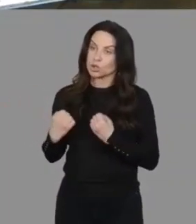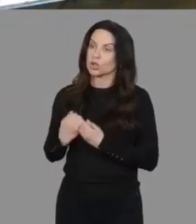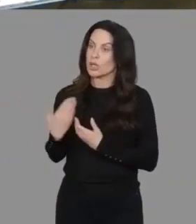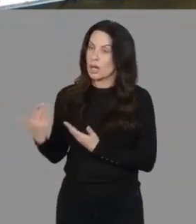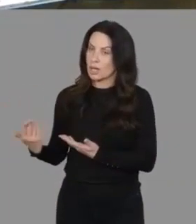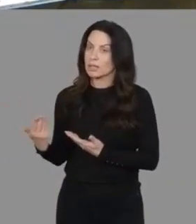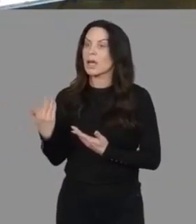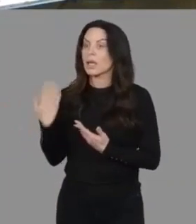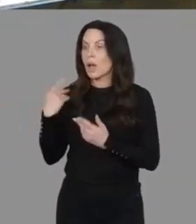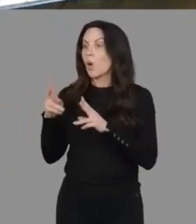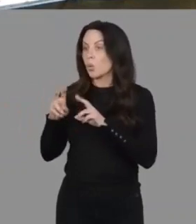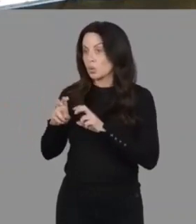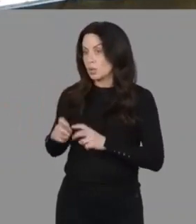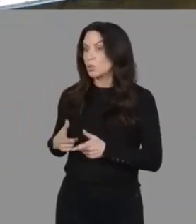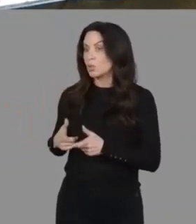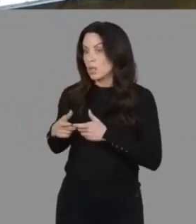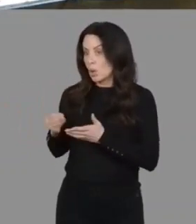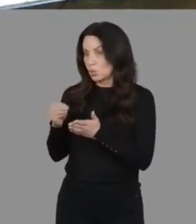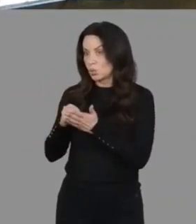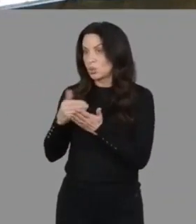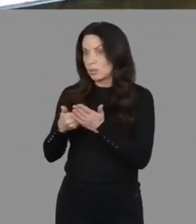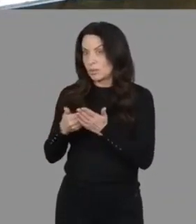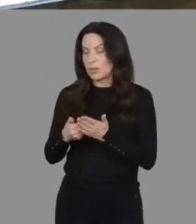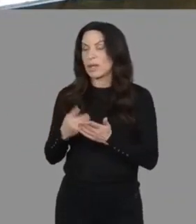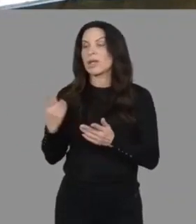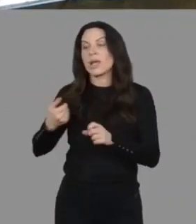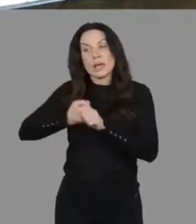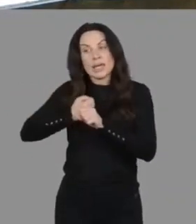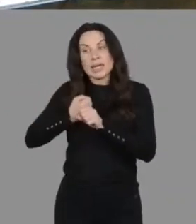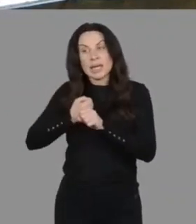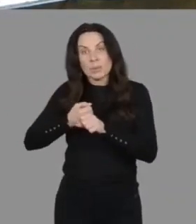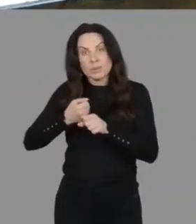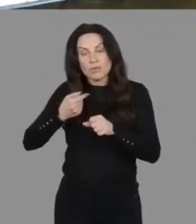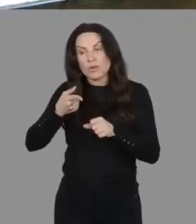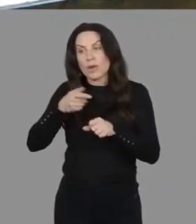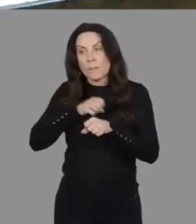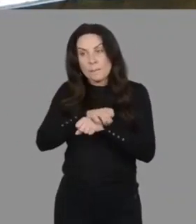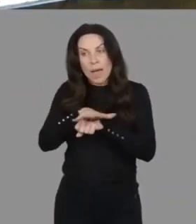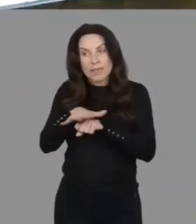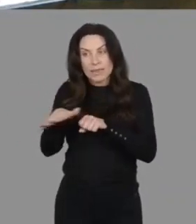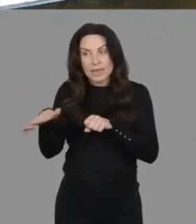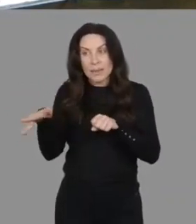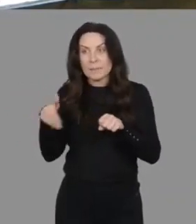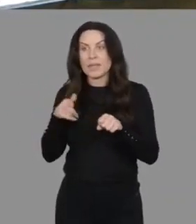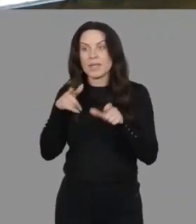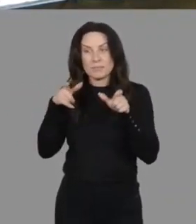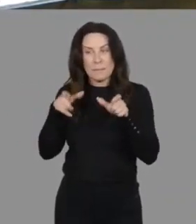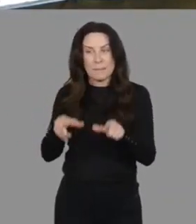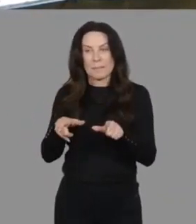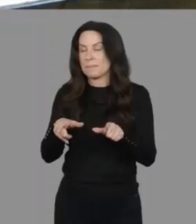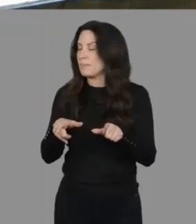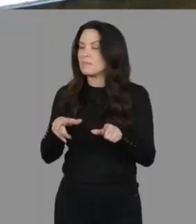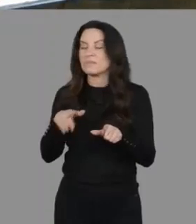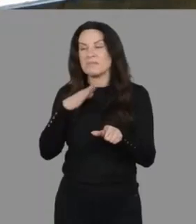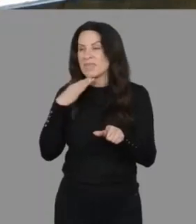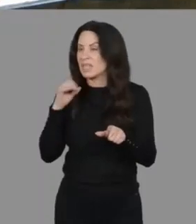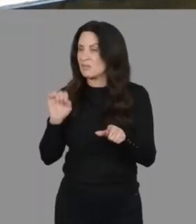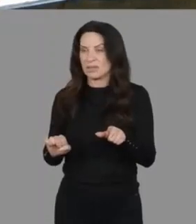Untersuchungsausschüsse, und die Stadt im Kampf gegen die Pandemie machen konnten. Und wir müssen